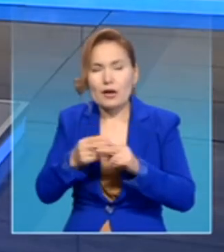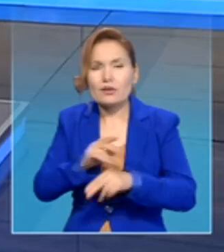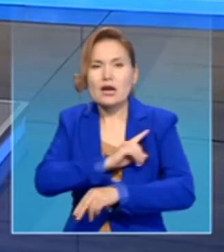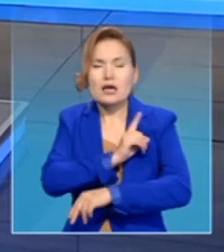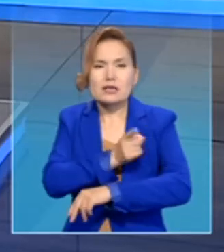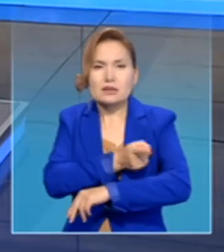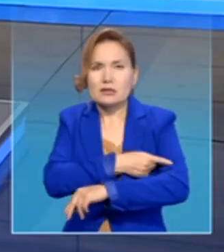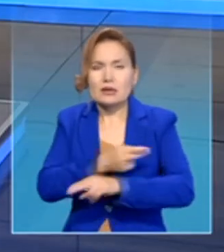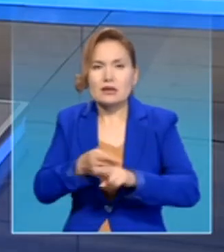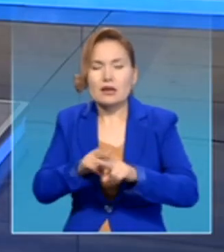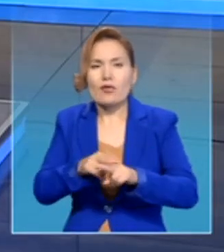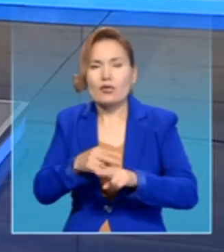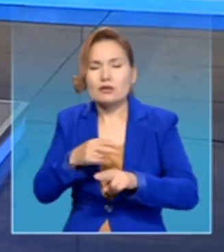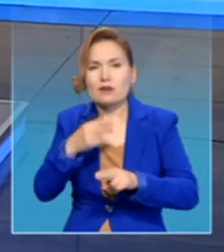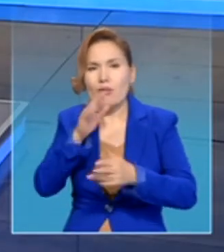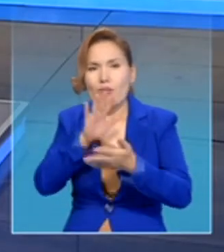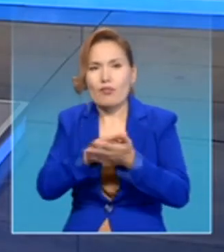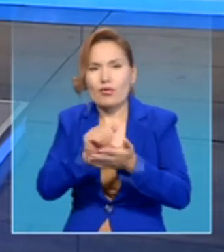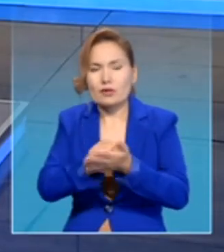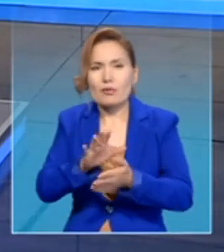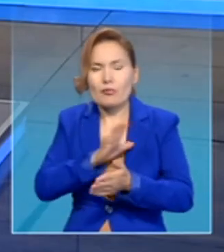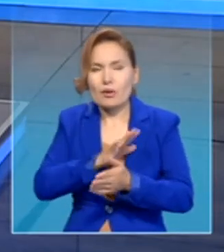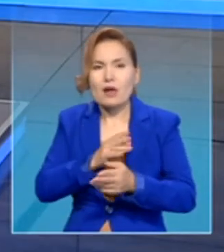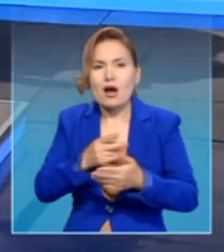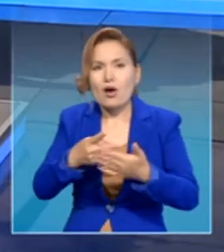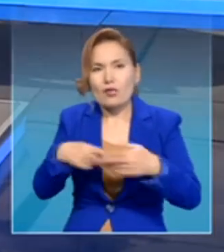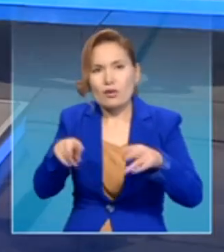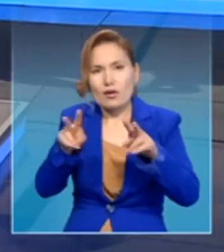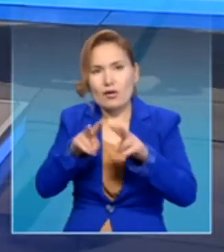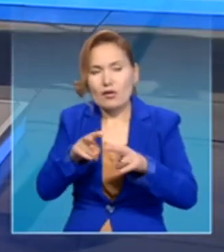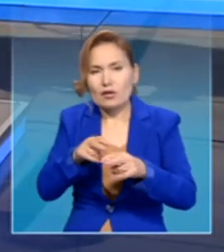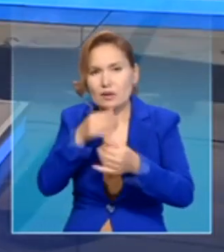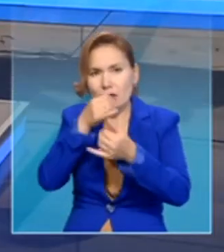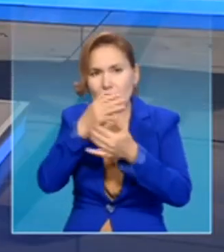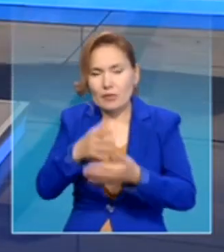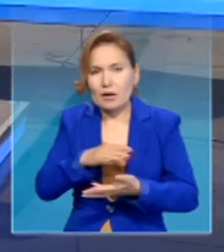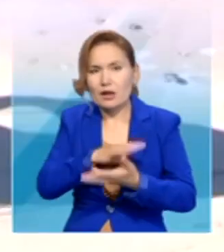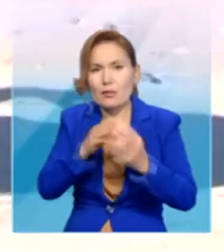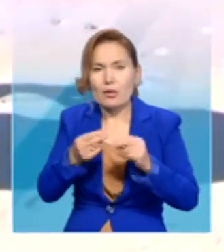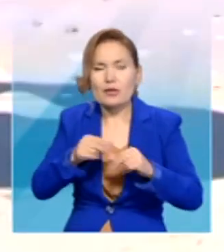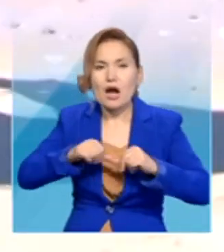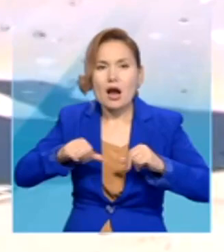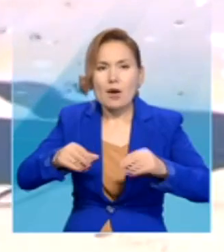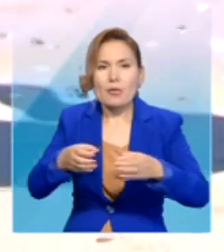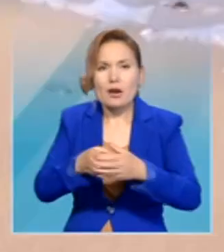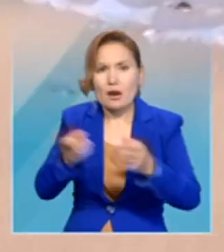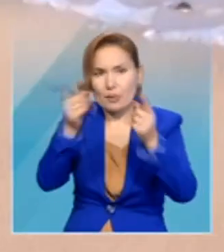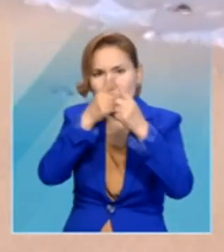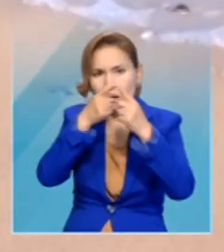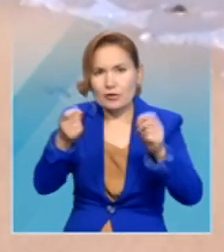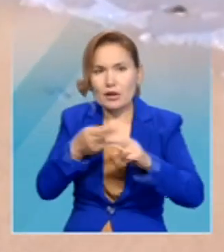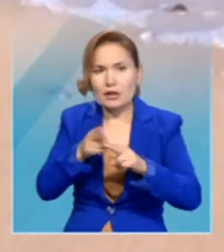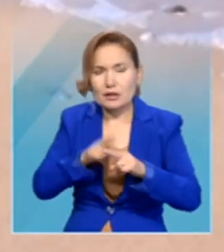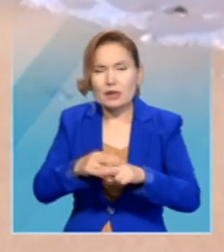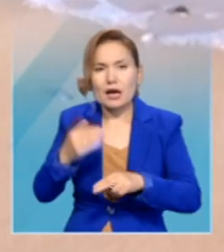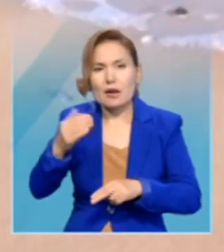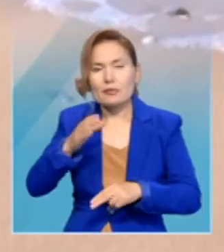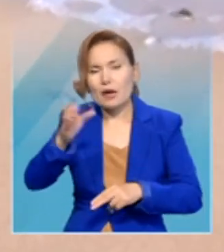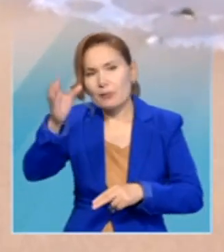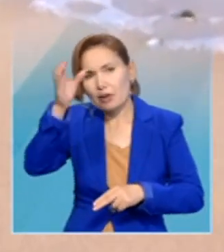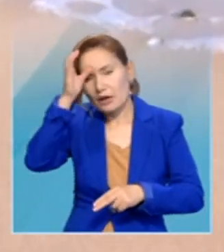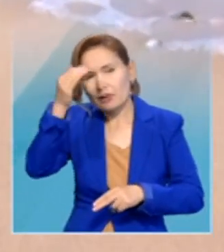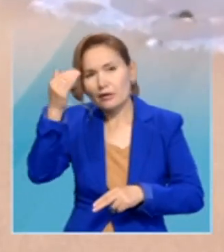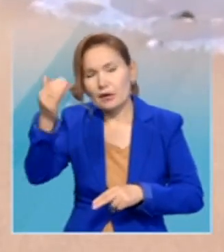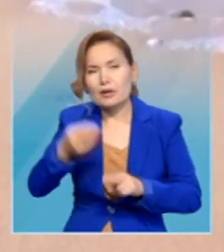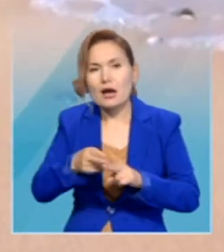сынама ала алмаған. Бұл туралы экология, геология және табиғи ресурстар министрлігі жанынан құрылған жұмыс тобының мүшелері мәлімдеді. Десе де